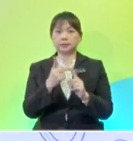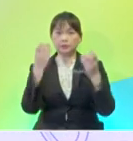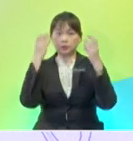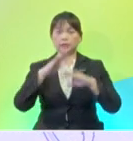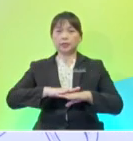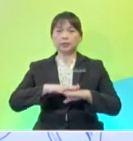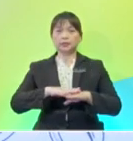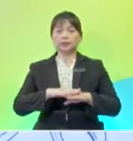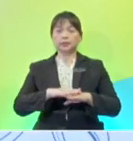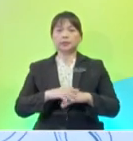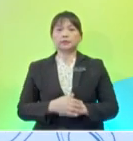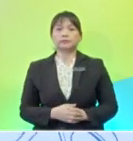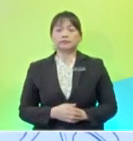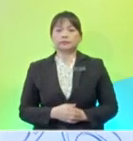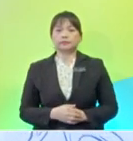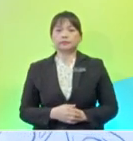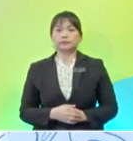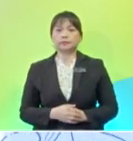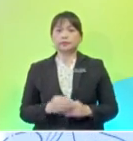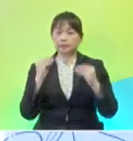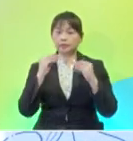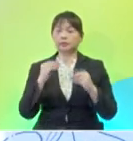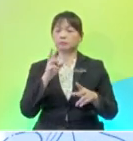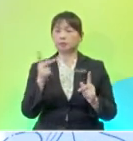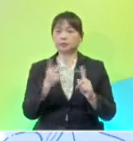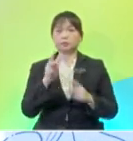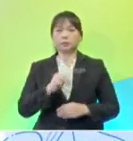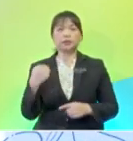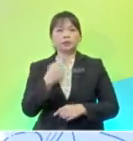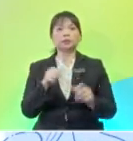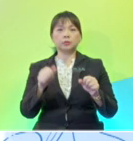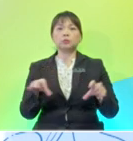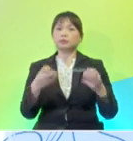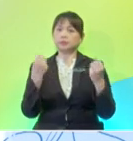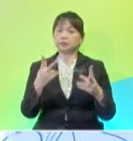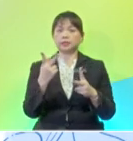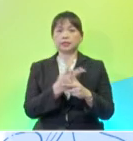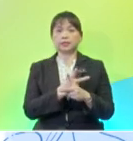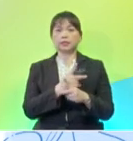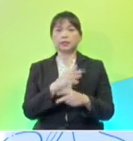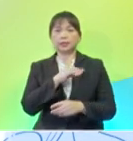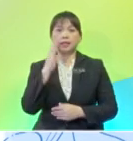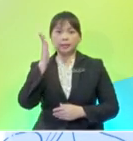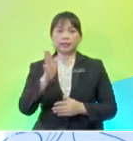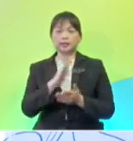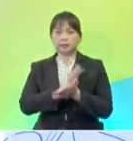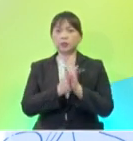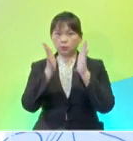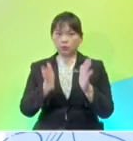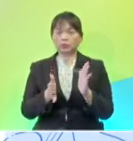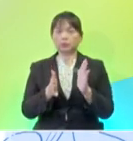komentar dan kepada murid-murid kita boleh buat banyak kali dan insya Allah kita akan menjadi orang yang peka aja gue